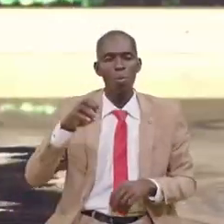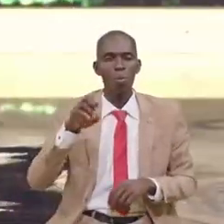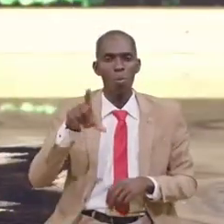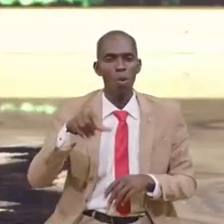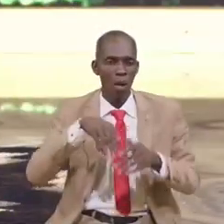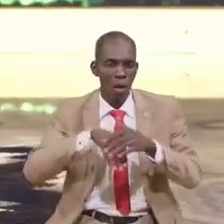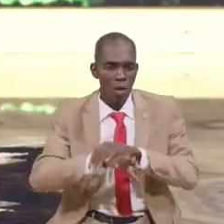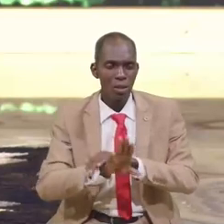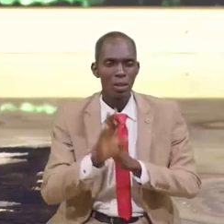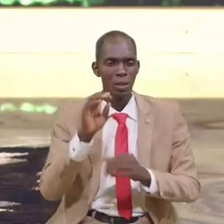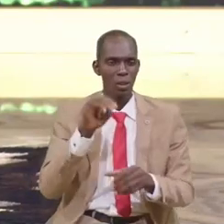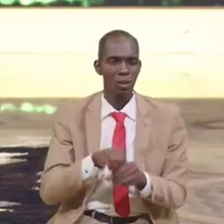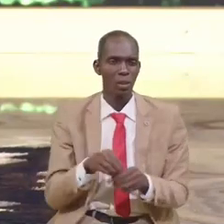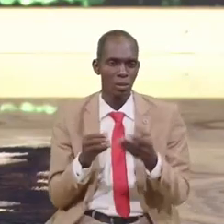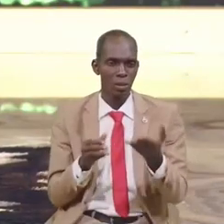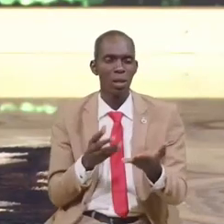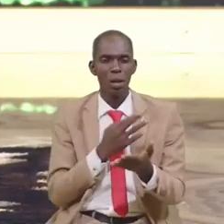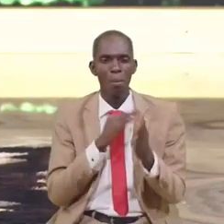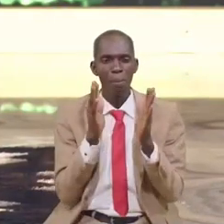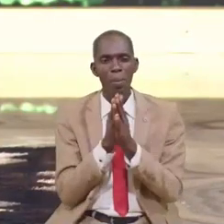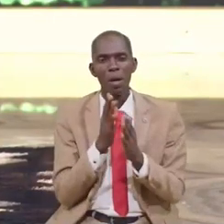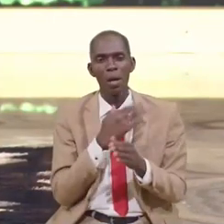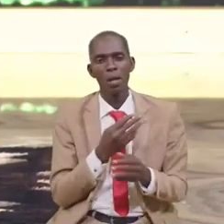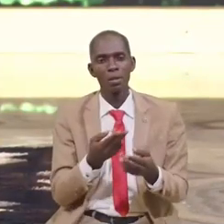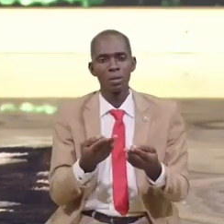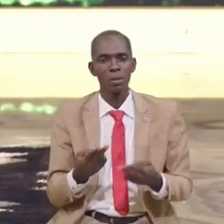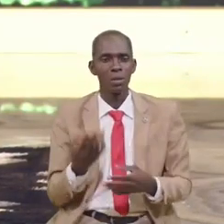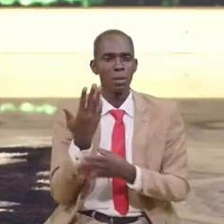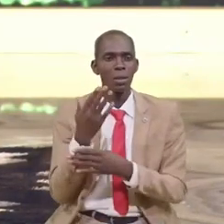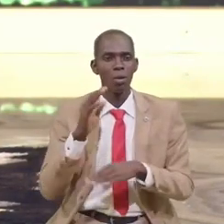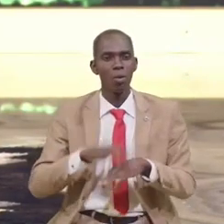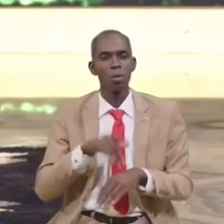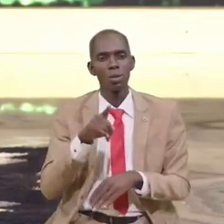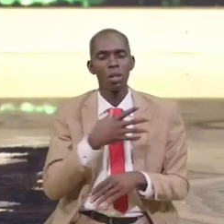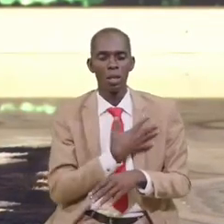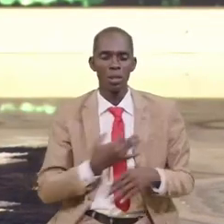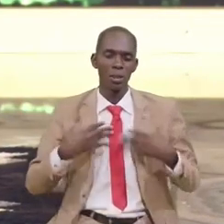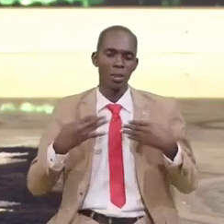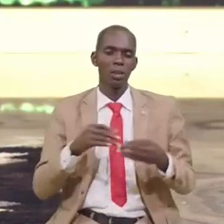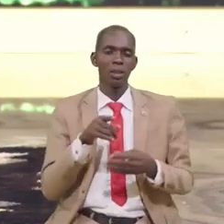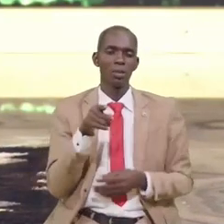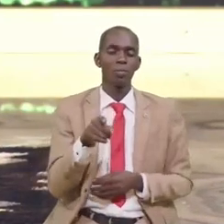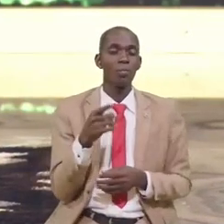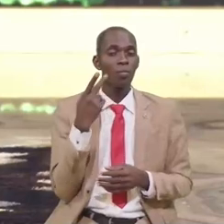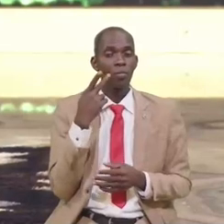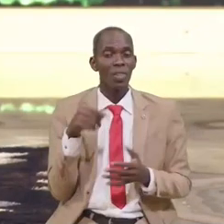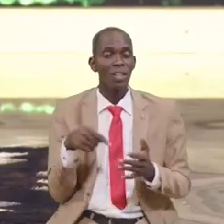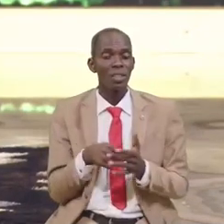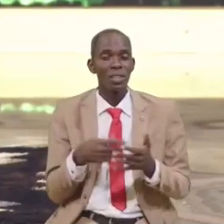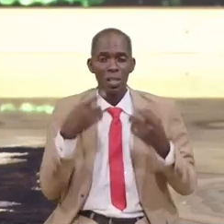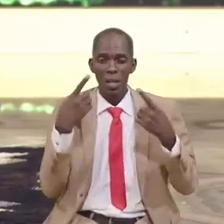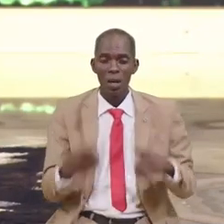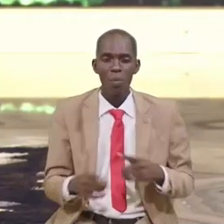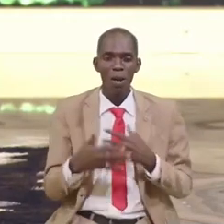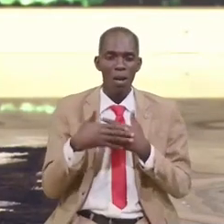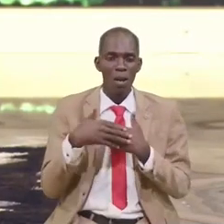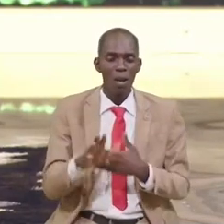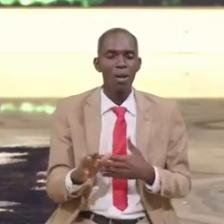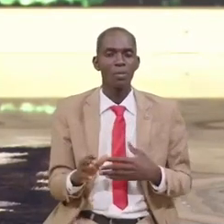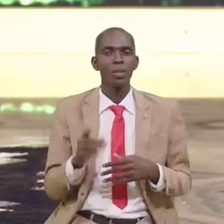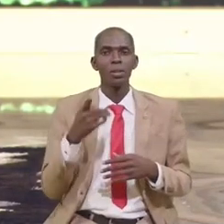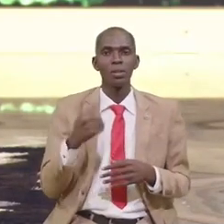guérit. C'était après la croix, c'était après la résurrection, c'était après la Pentecôte. C'est comme aujourd'hui, après que